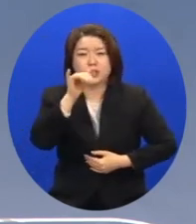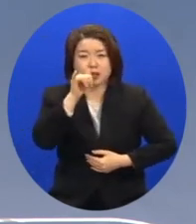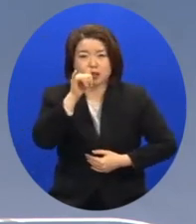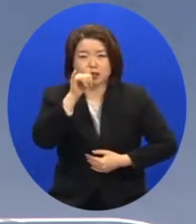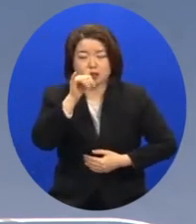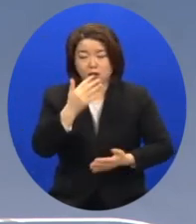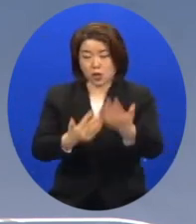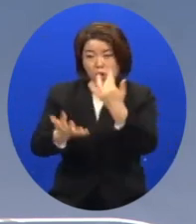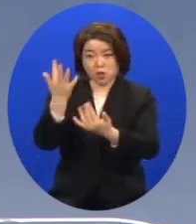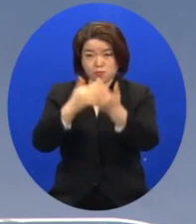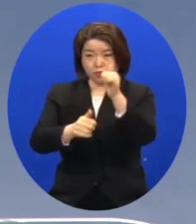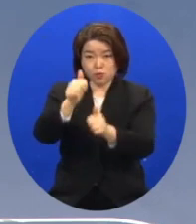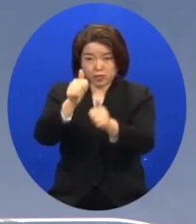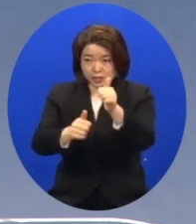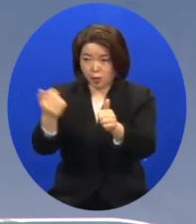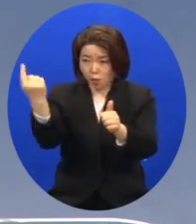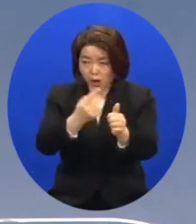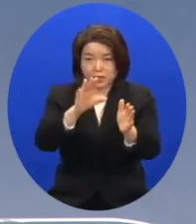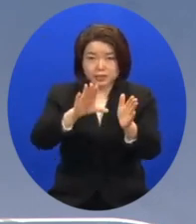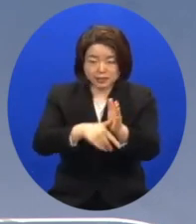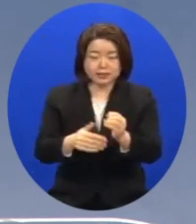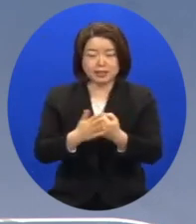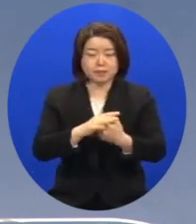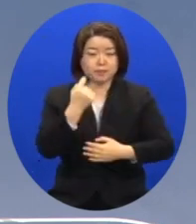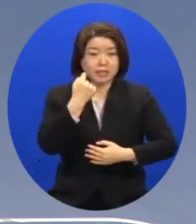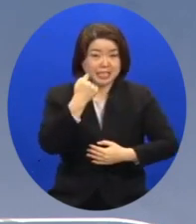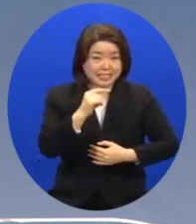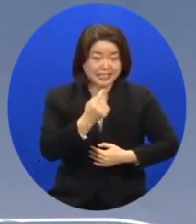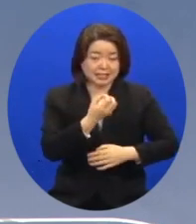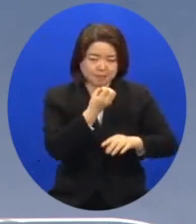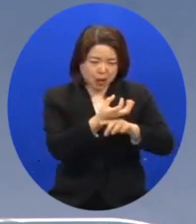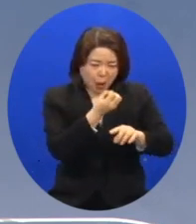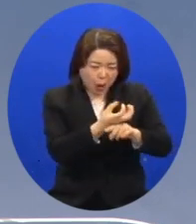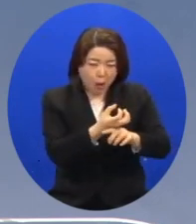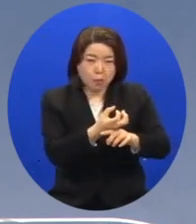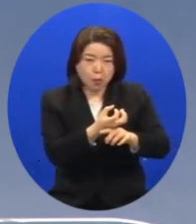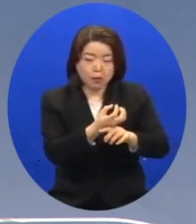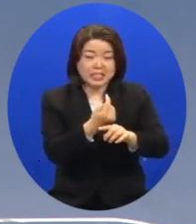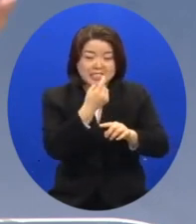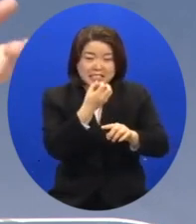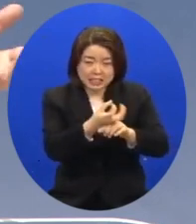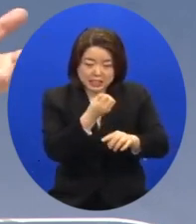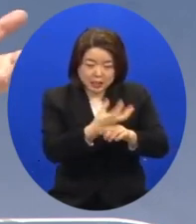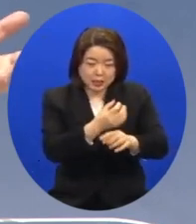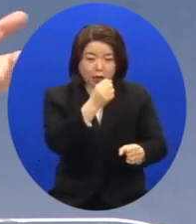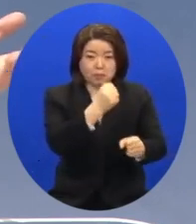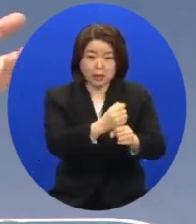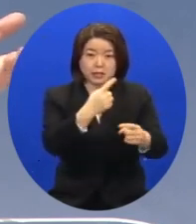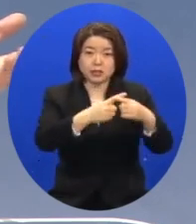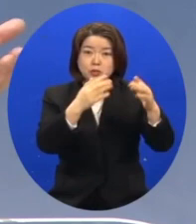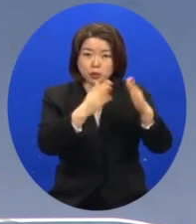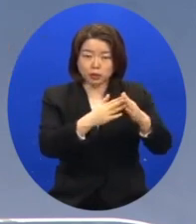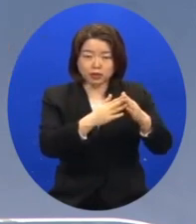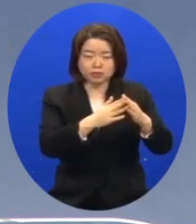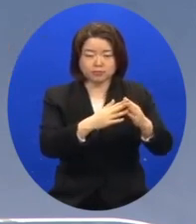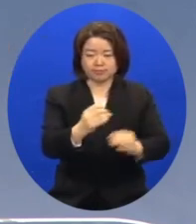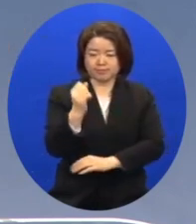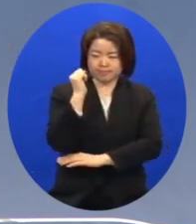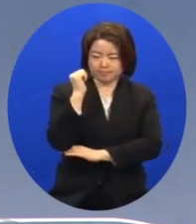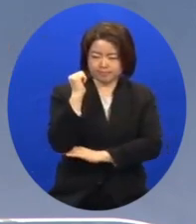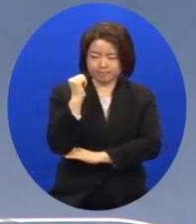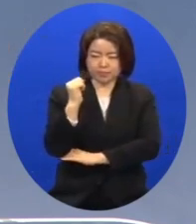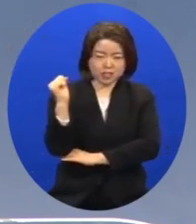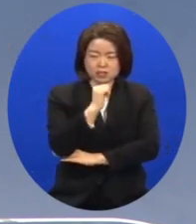왔는데 금과 은과 확보 속으로 지은 그런 교회는 거 또 없습니다 다시 말하면